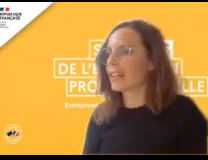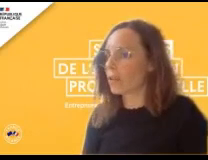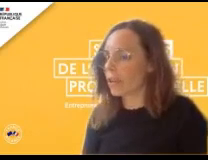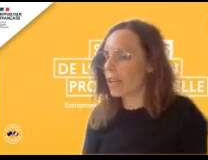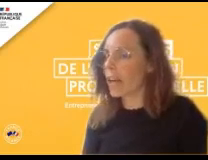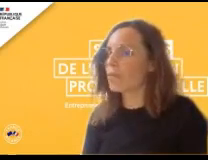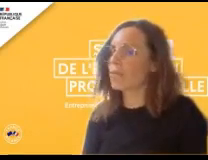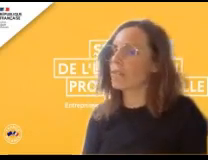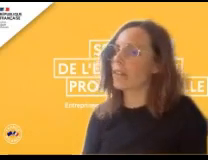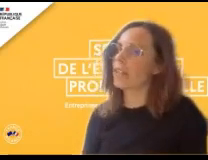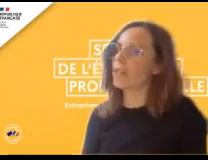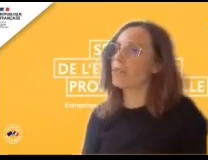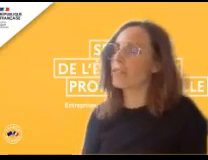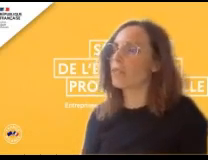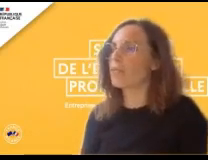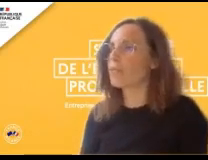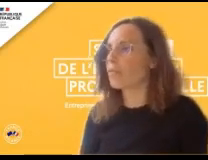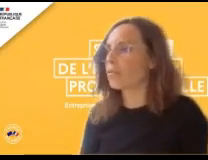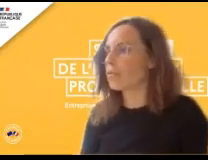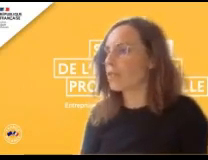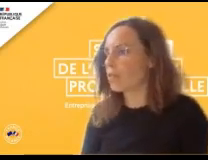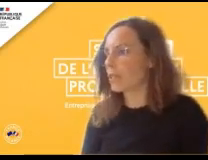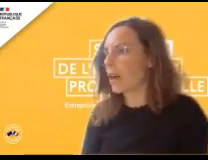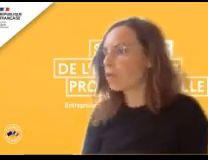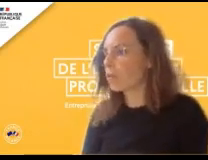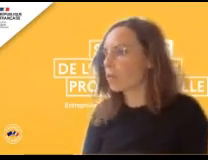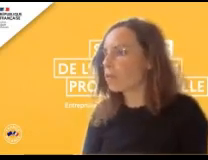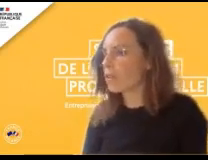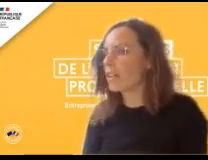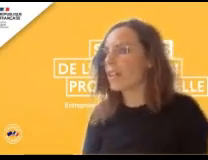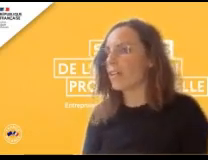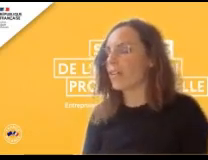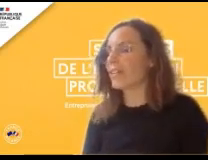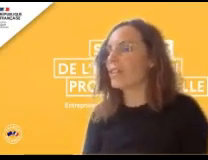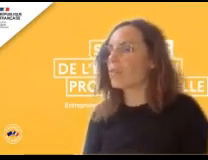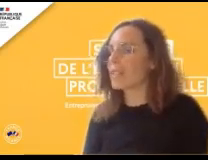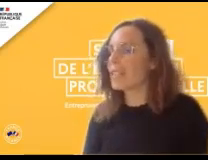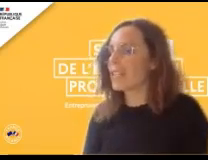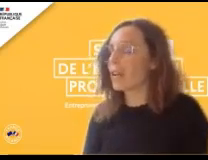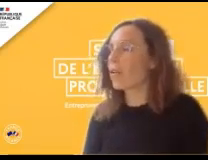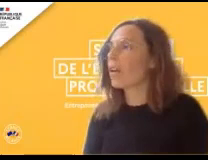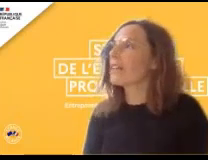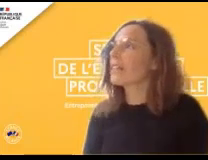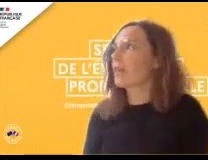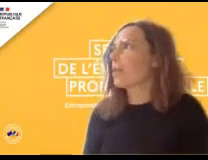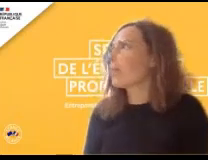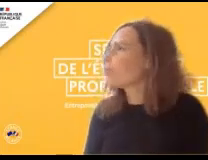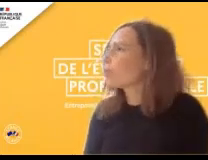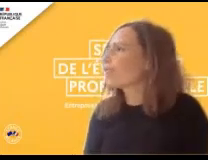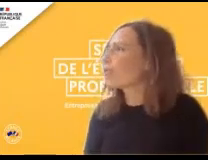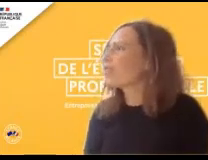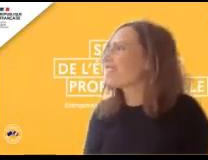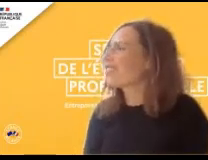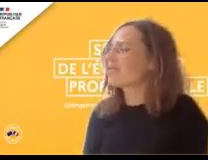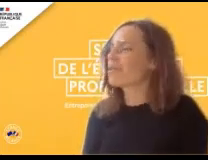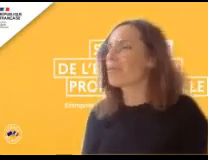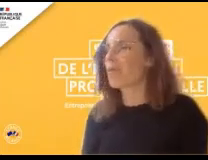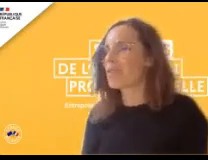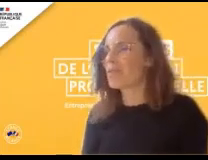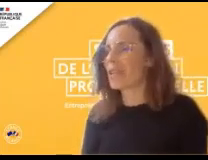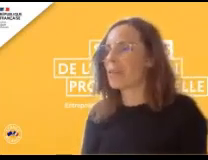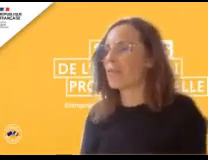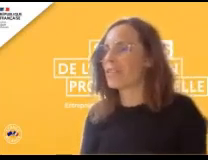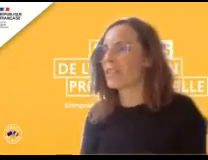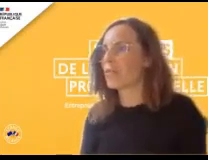publique territoriale, vous avez au sein de vos centres de gestion départementaux des conseillers. Alors, ça ne s'appelle pas toujours des conseillers en